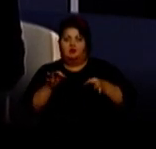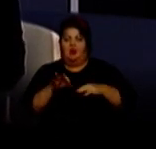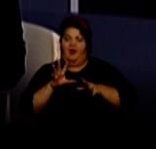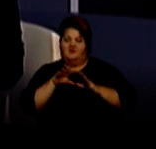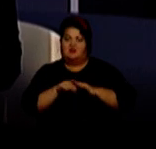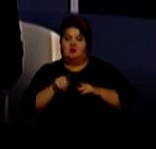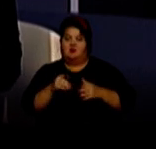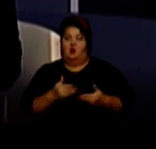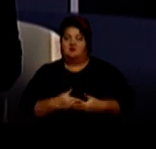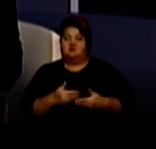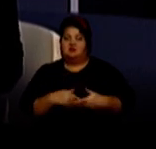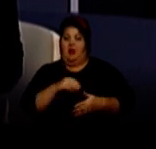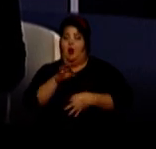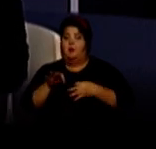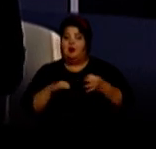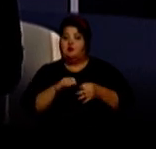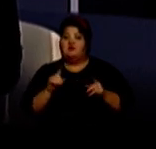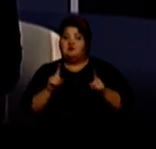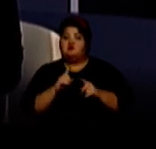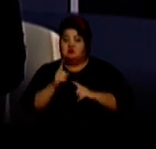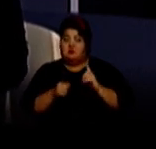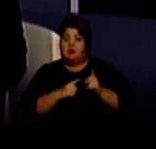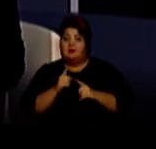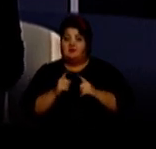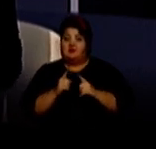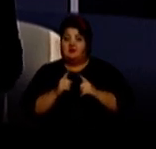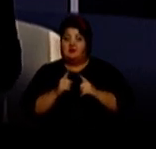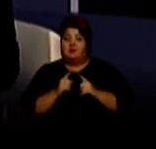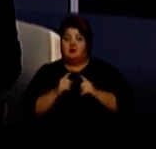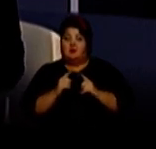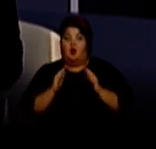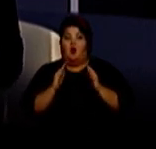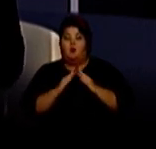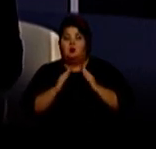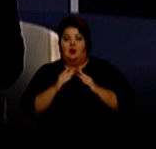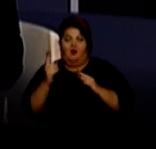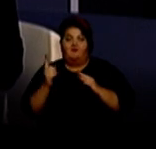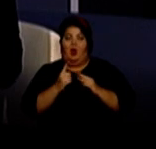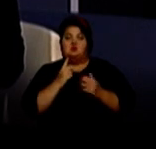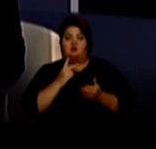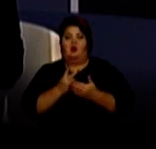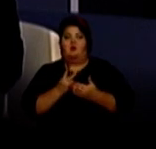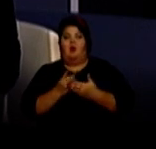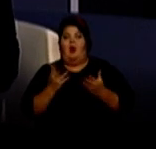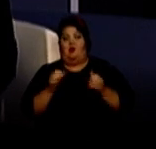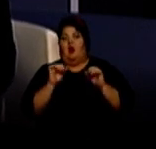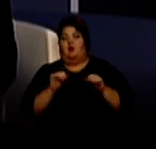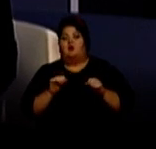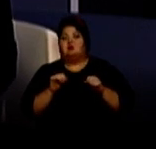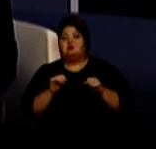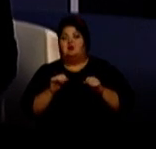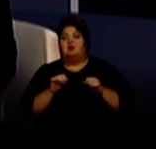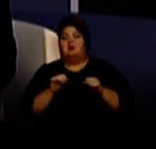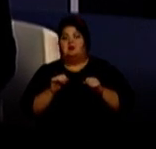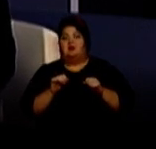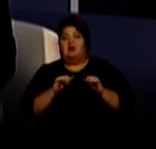життя. Проектувальники щось змінюватимуть? Будівля в первісному історичному вигляді як може забезпечити відповідність усім нормам